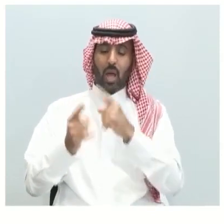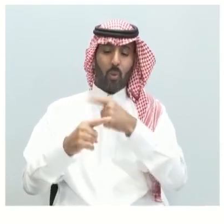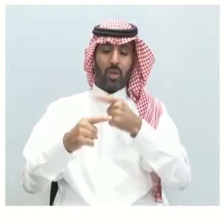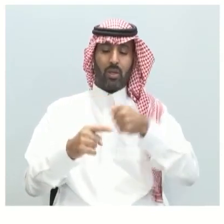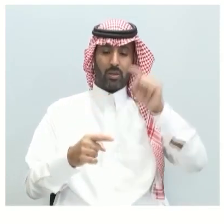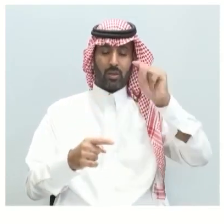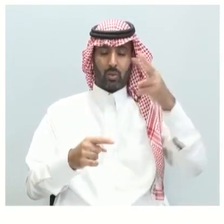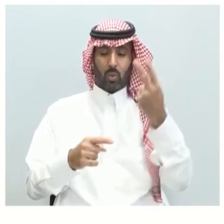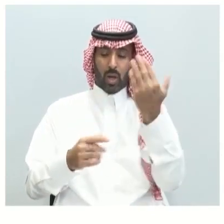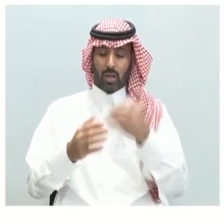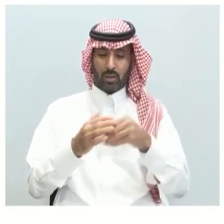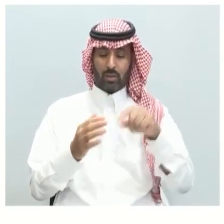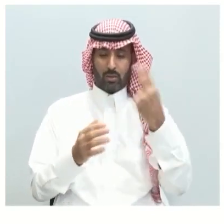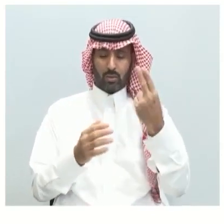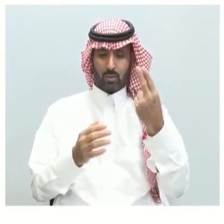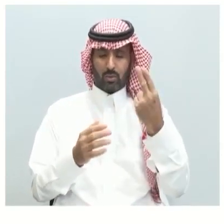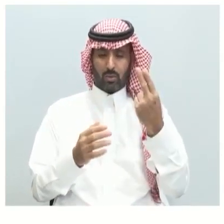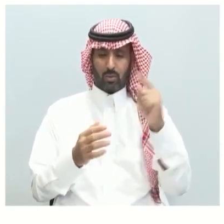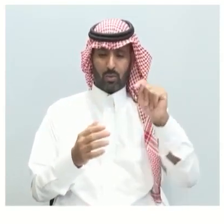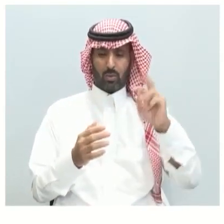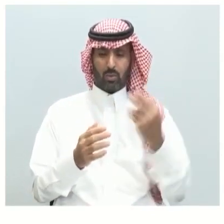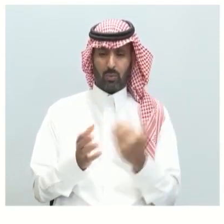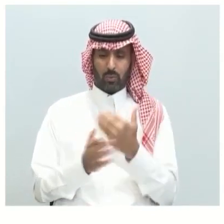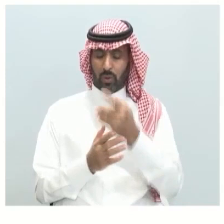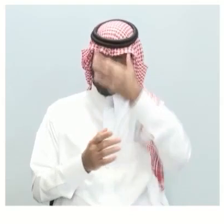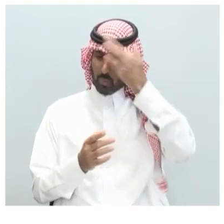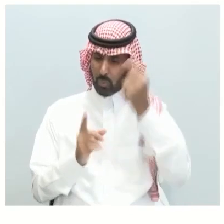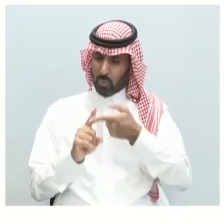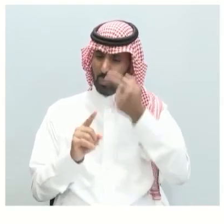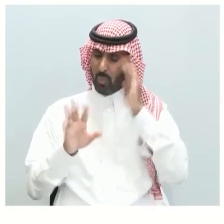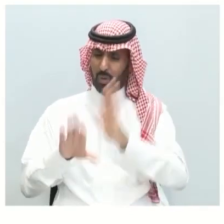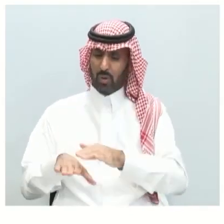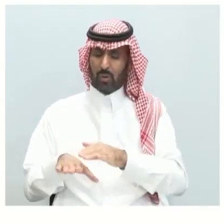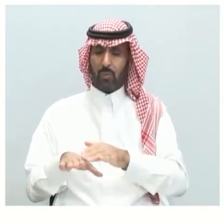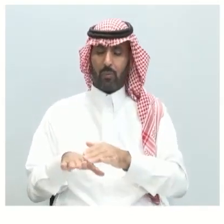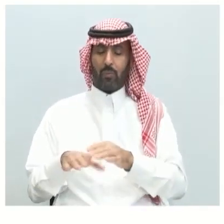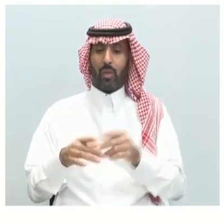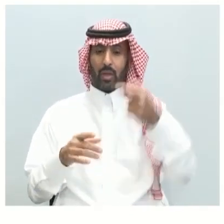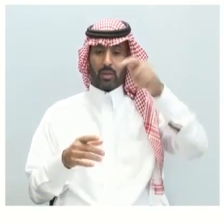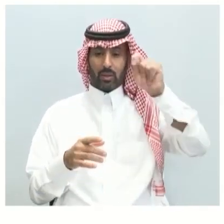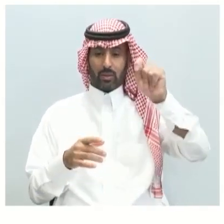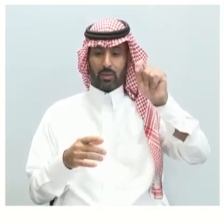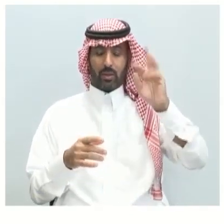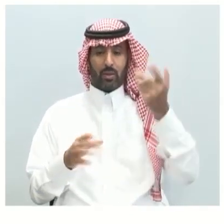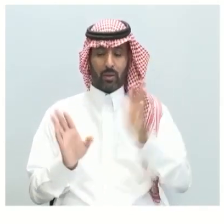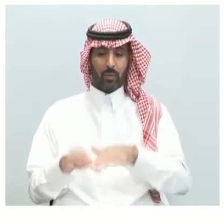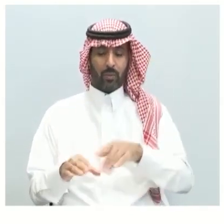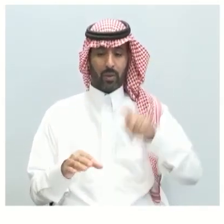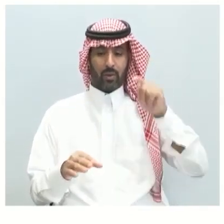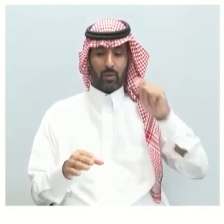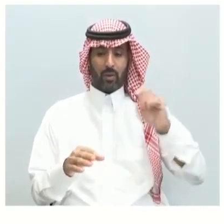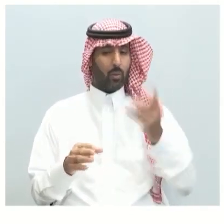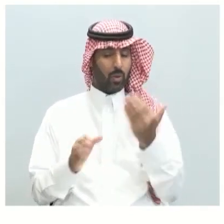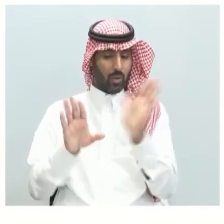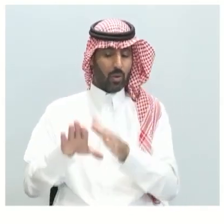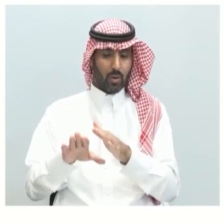2 هذه الحاله الاولى الحاله الثانيه اذا كانت درجه الحراره الثابته الان ثبت درجه الحراره درجه الحراره